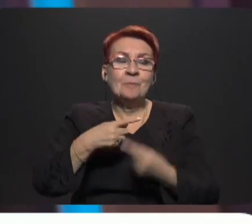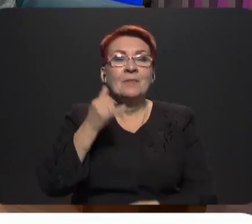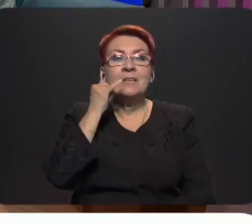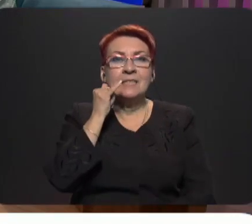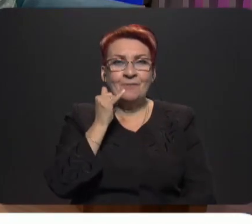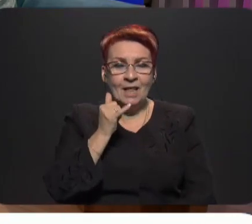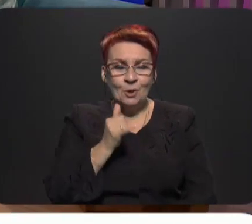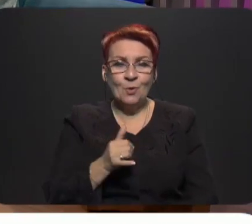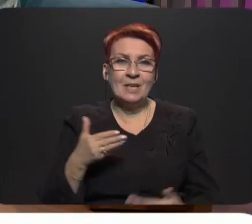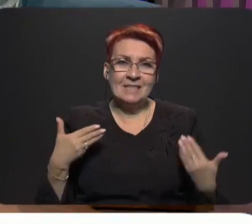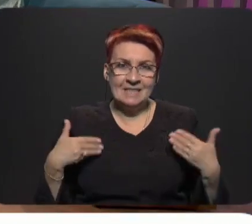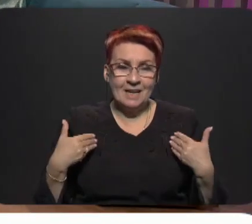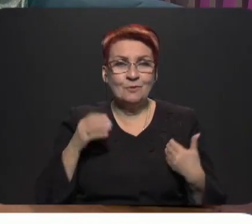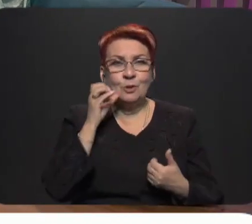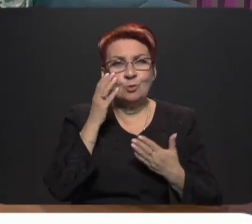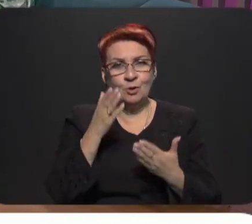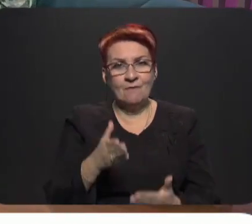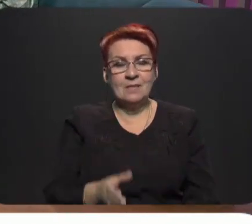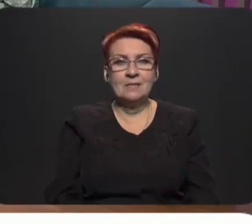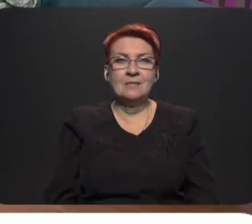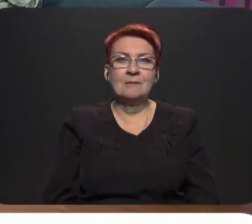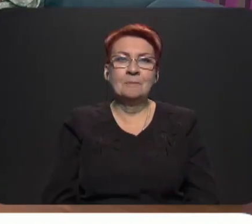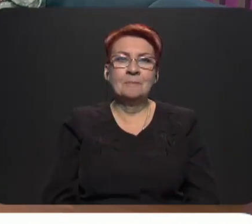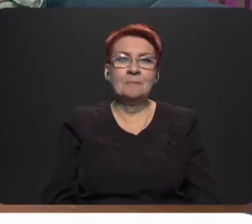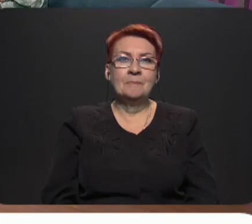сегодня телезритель. Отлично. Здравствуйте, мы вас слушаем.